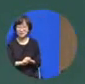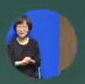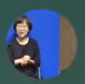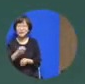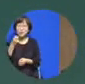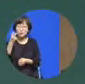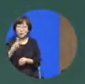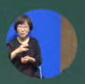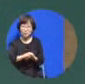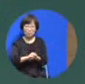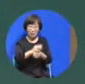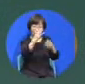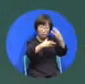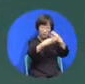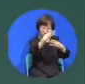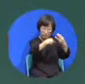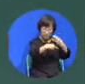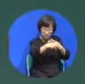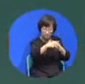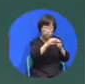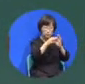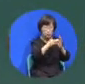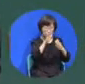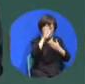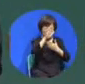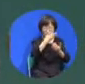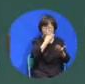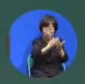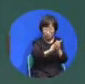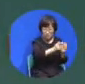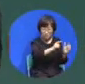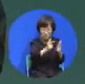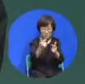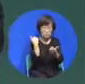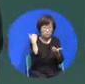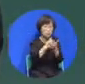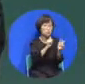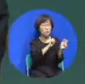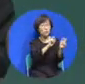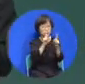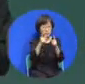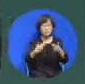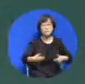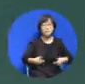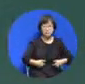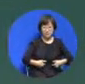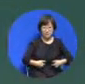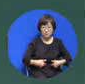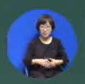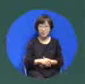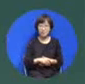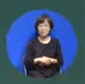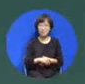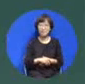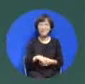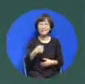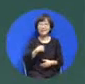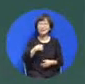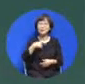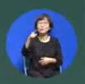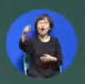그래서 중요한 걸 회복시켜야 되기 때문에. And the reason is because we have to really help our remnants find restoration. 입구에 들어오면서